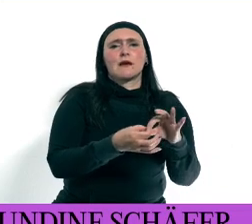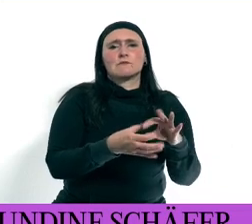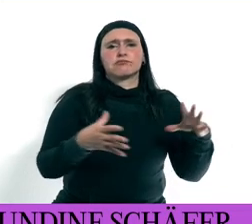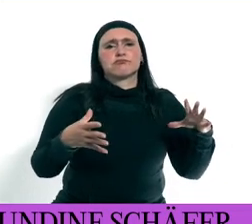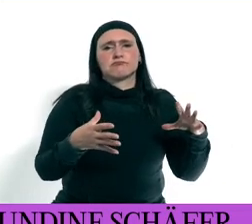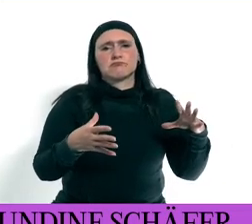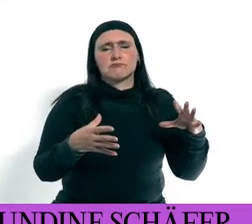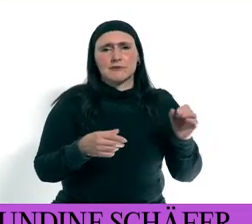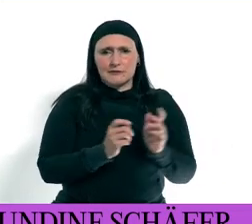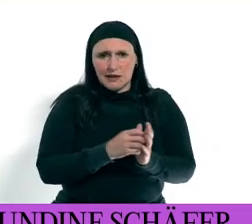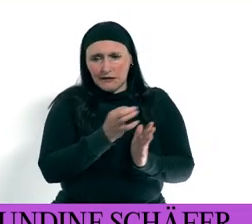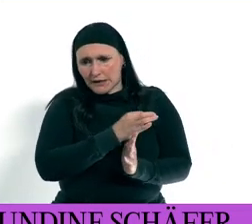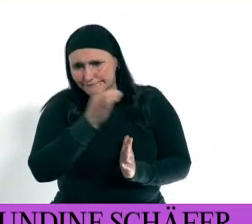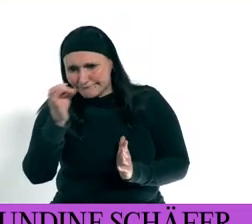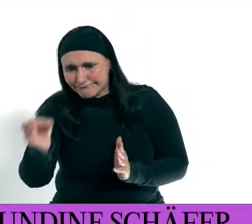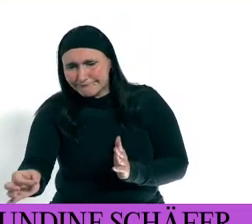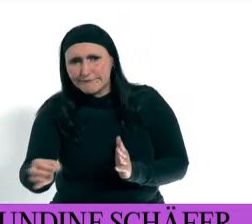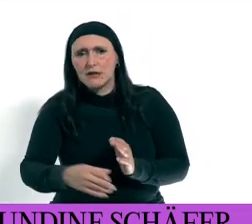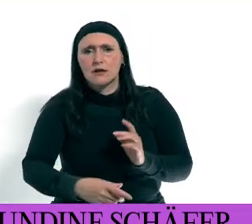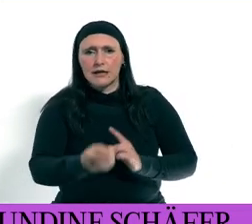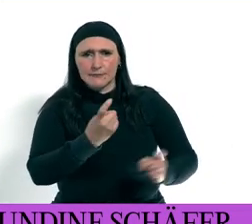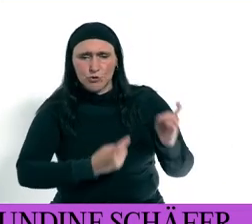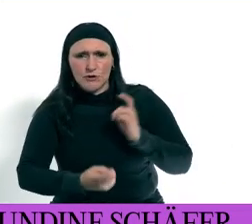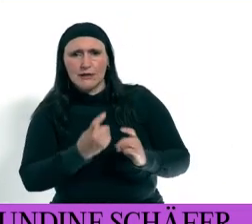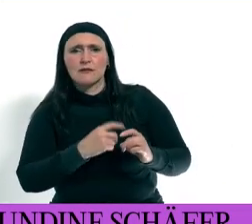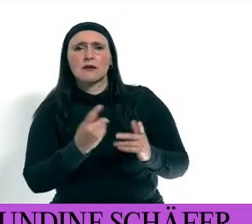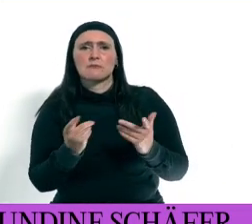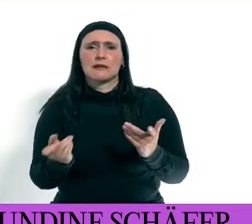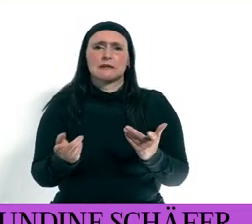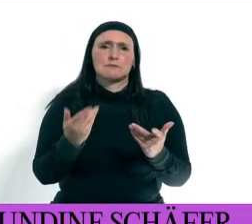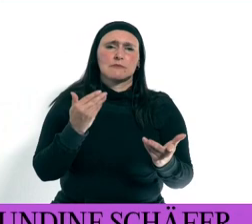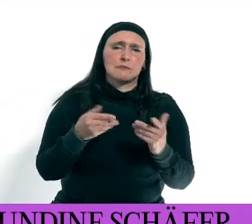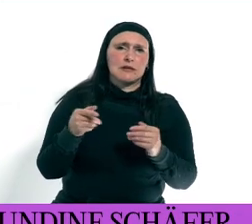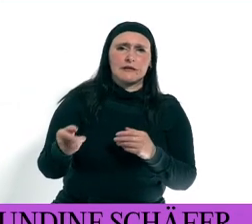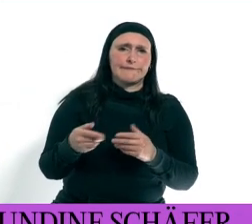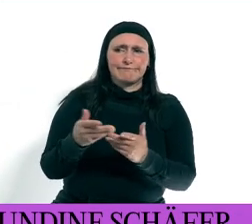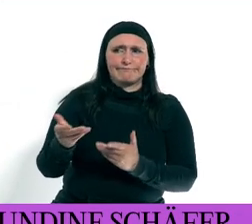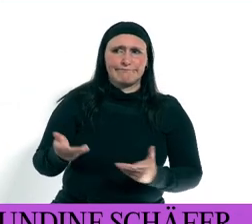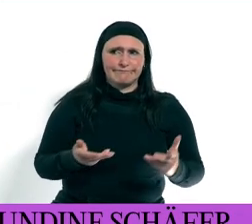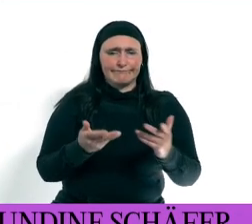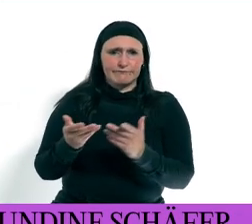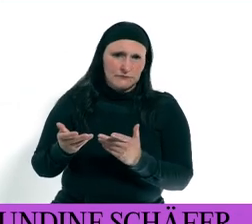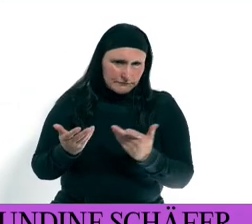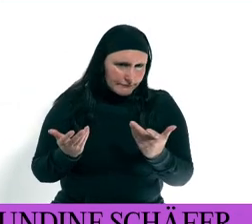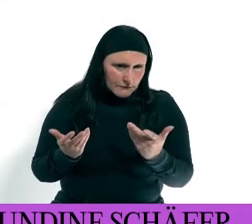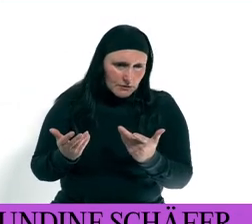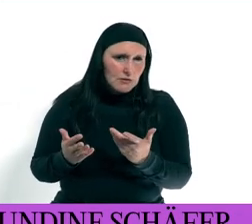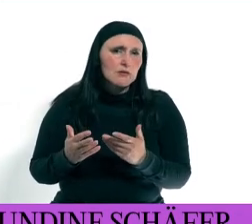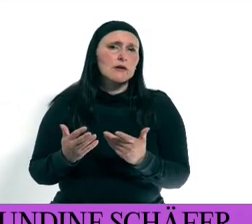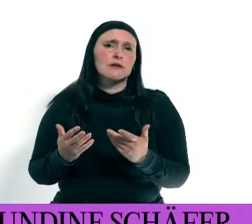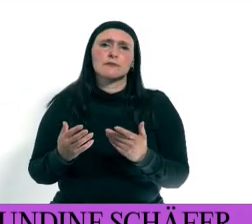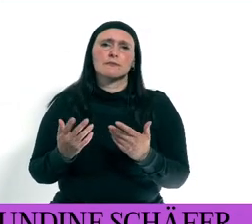Es ist ja auch so, dass MigrantInnen von einem Ort zum nächsten ziehen und dass